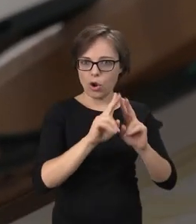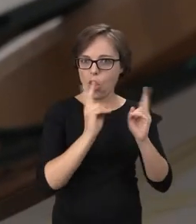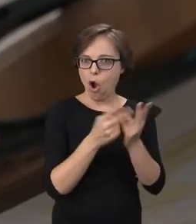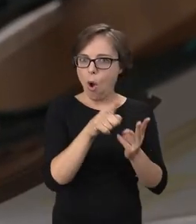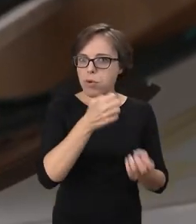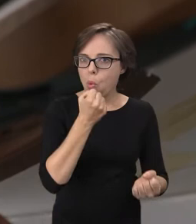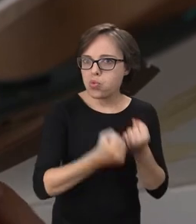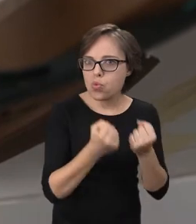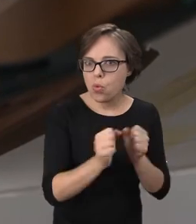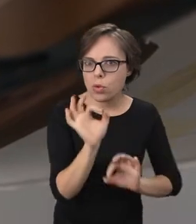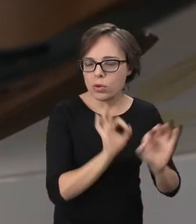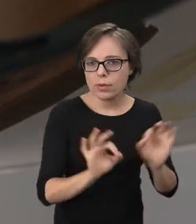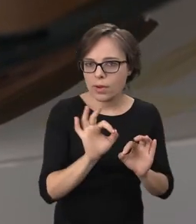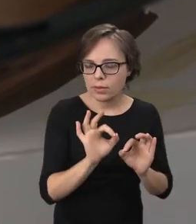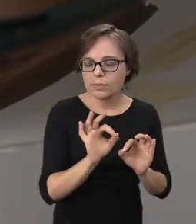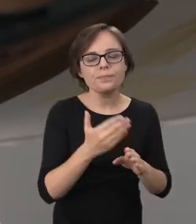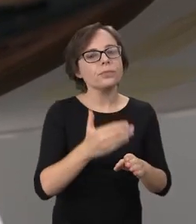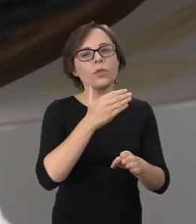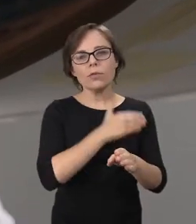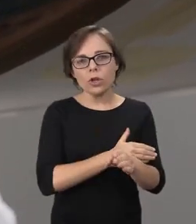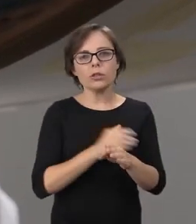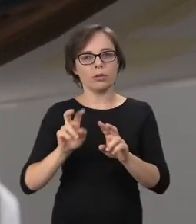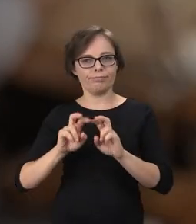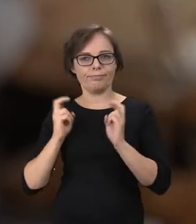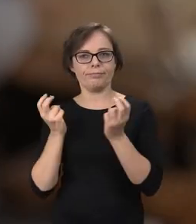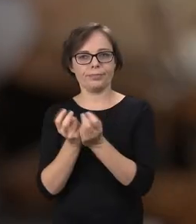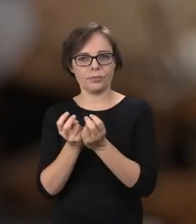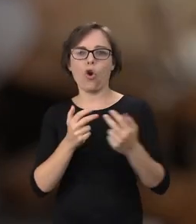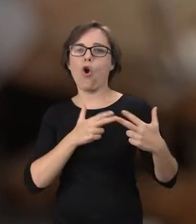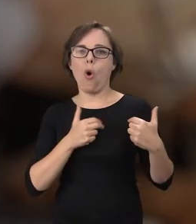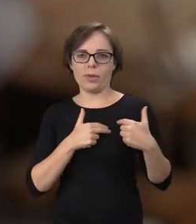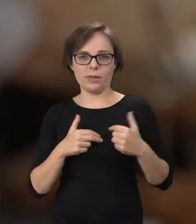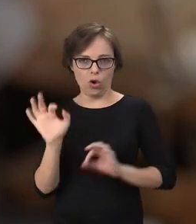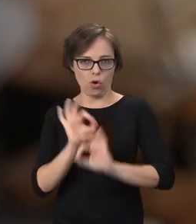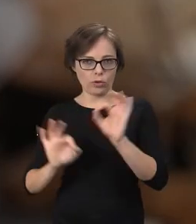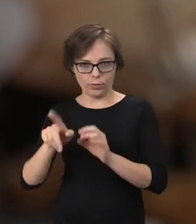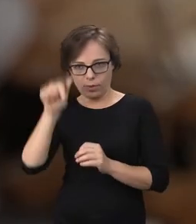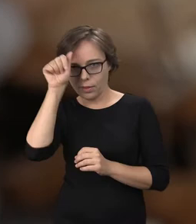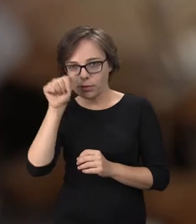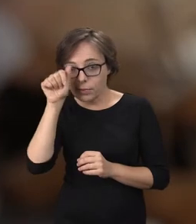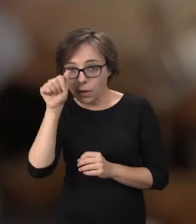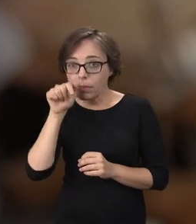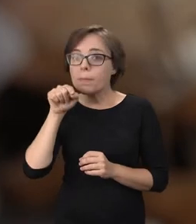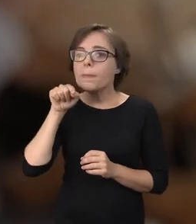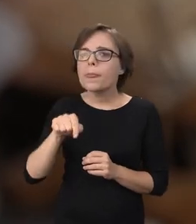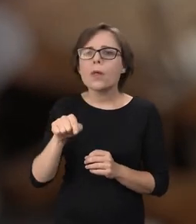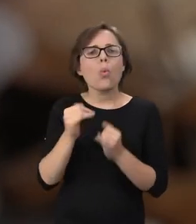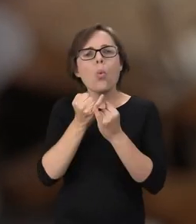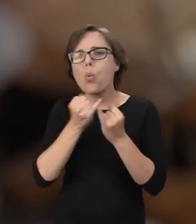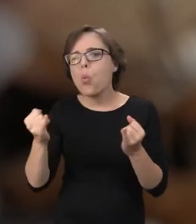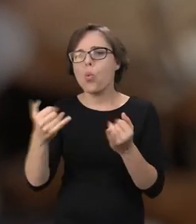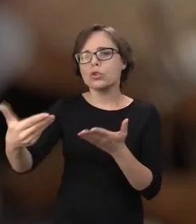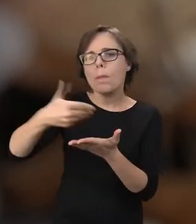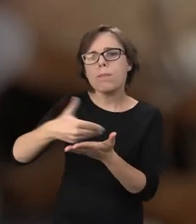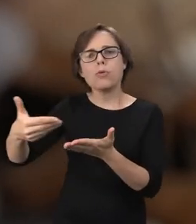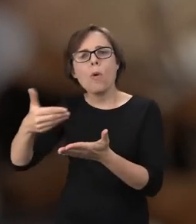wyzwaniem organizujemy coś takiego jak komisja konserwatorska, gdzie różne